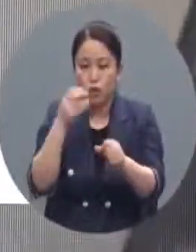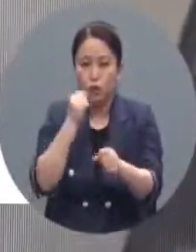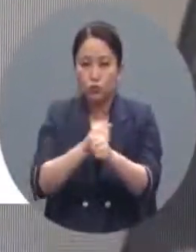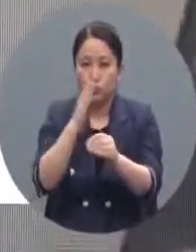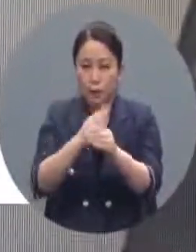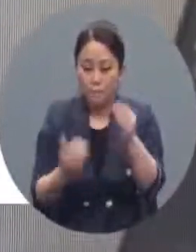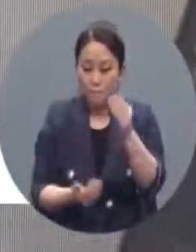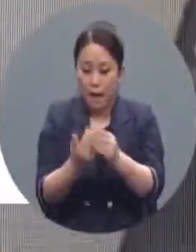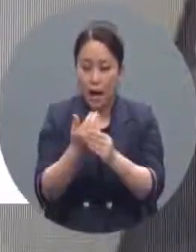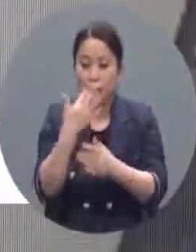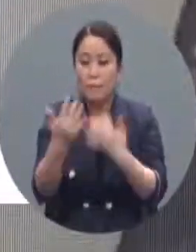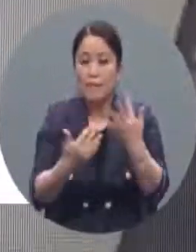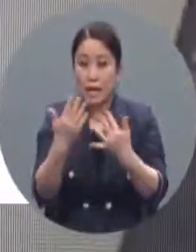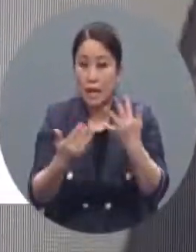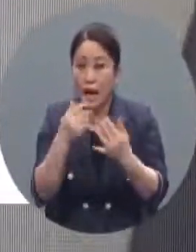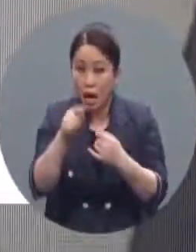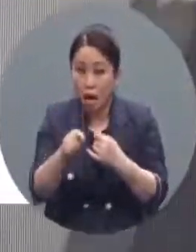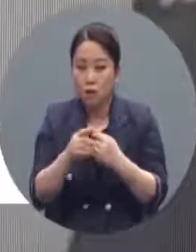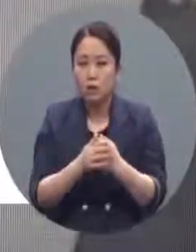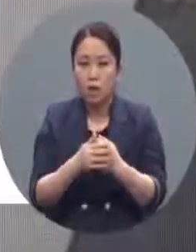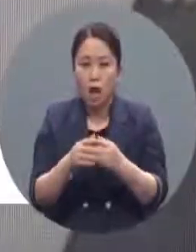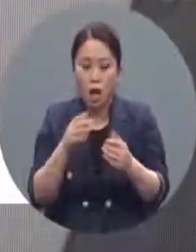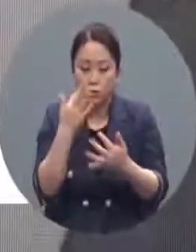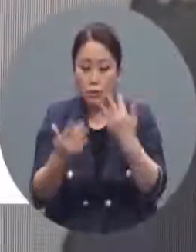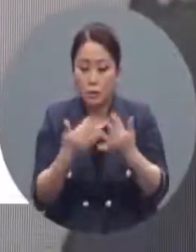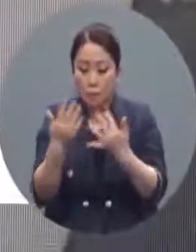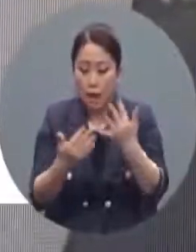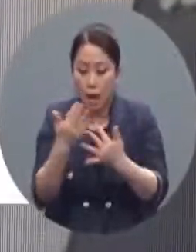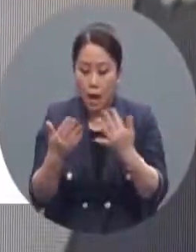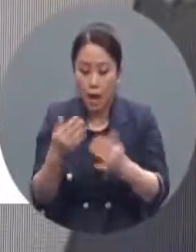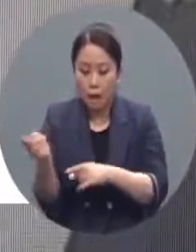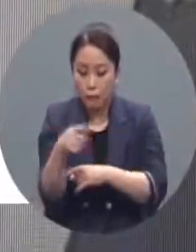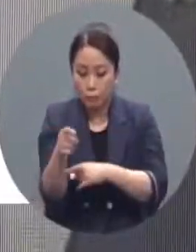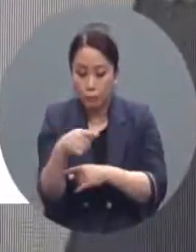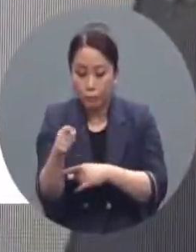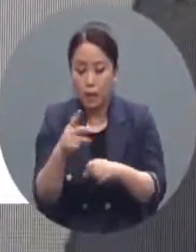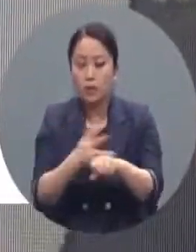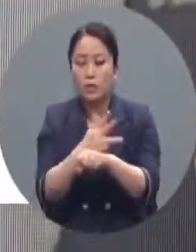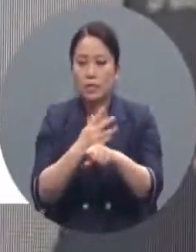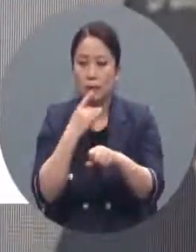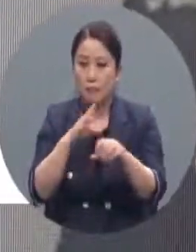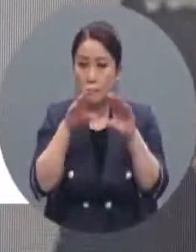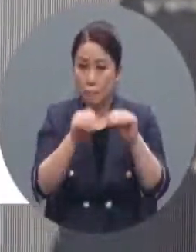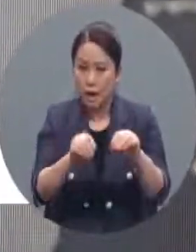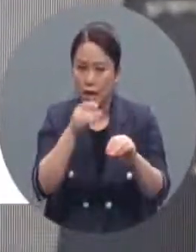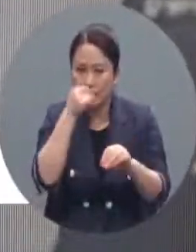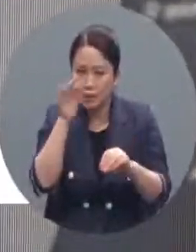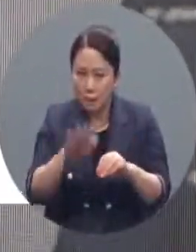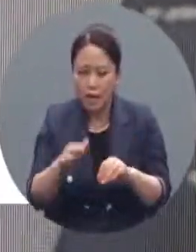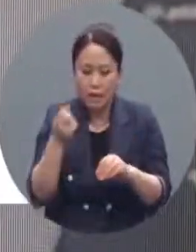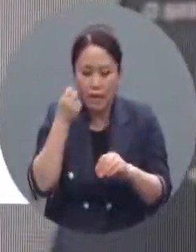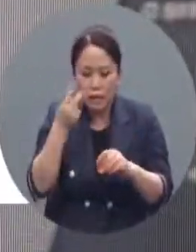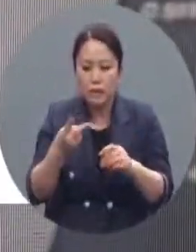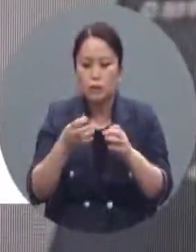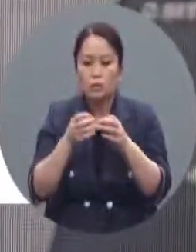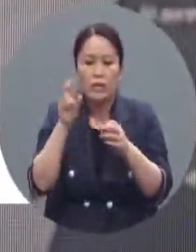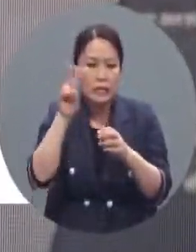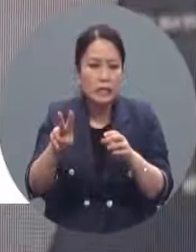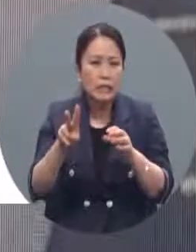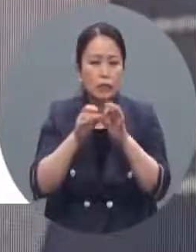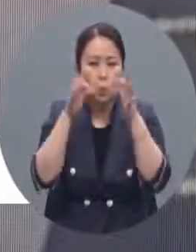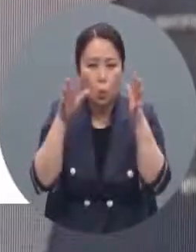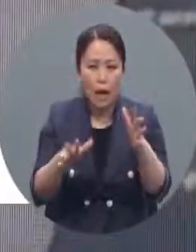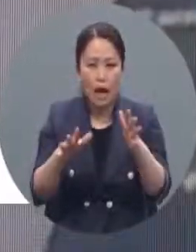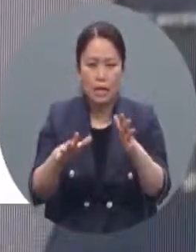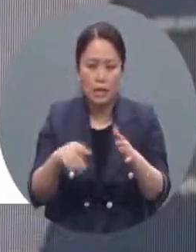소방당국이 8시간 만에 큰 불길을 잡았지만 이틀째 잔류가스 제거 작업을 벌이고 있습니다.